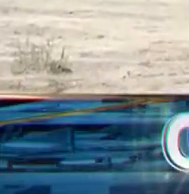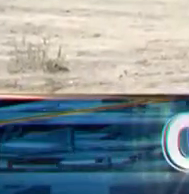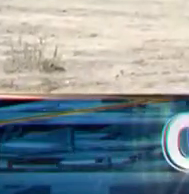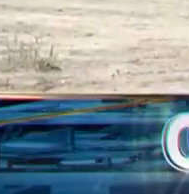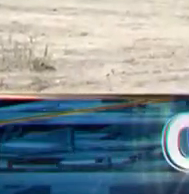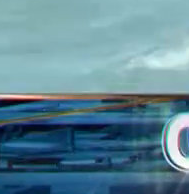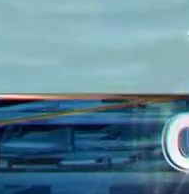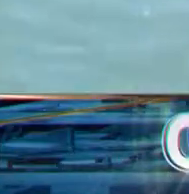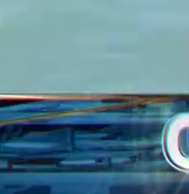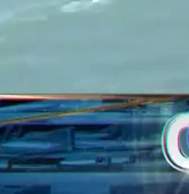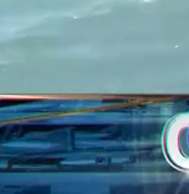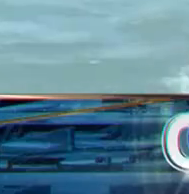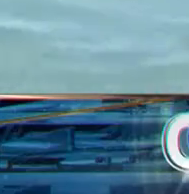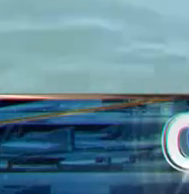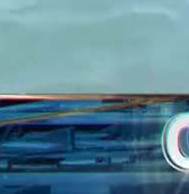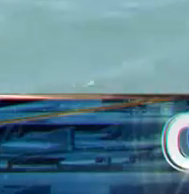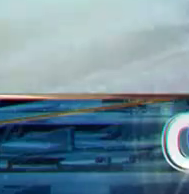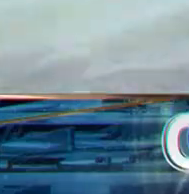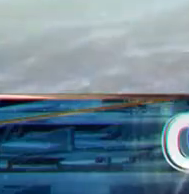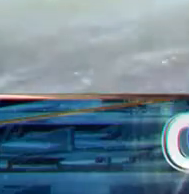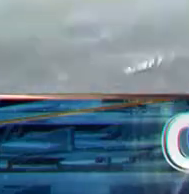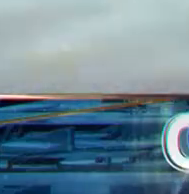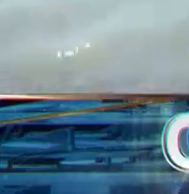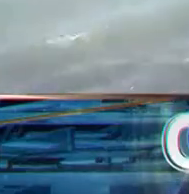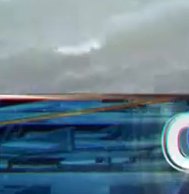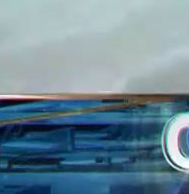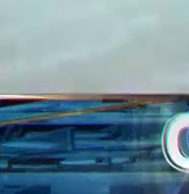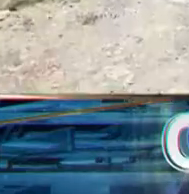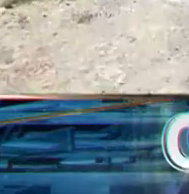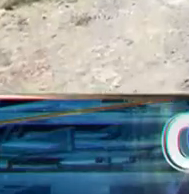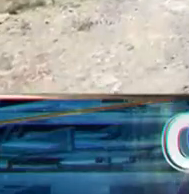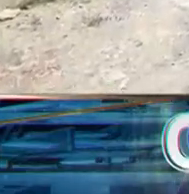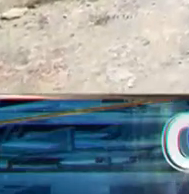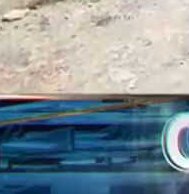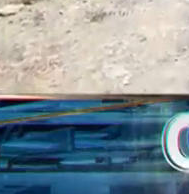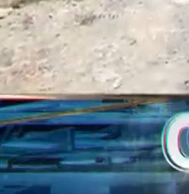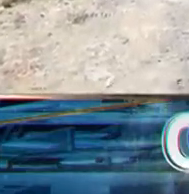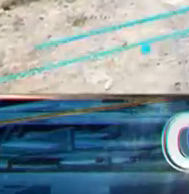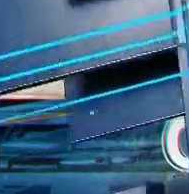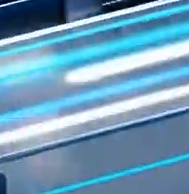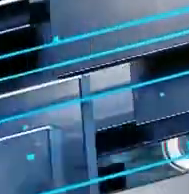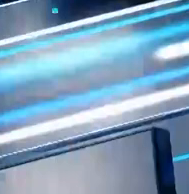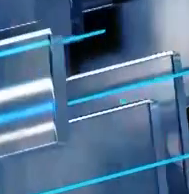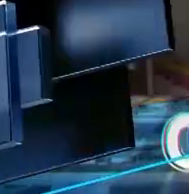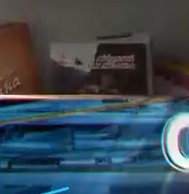На земле и на воде спасатели Алакольского района отработали различные варианты ЧАЭС.